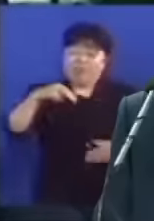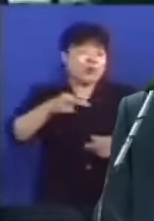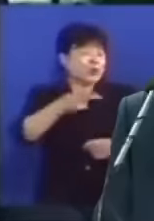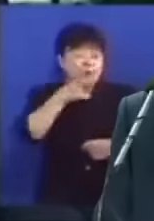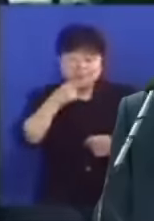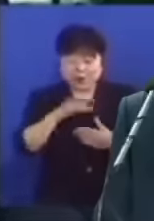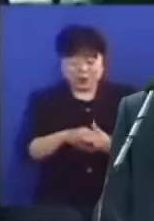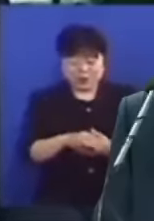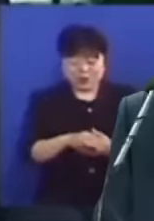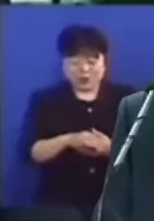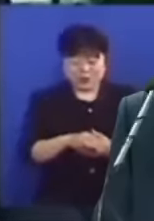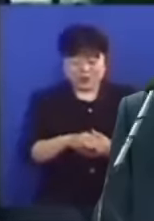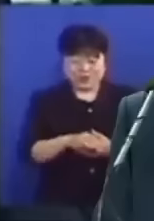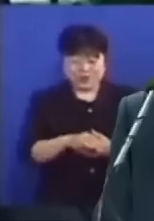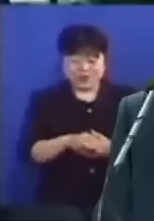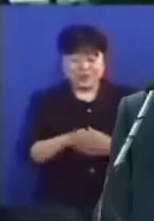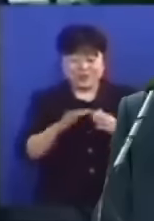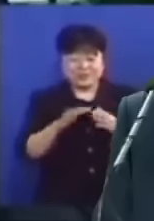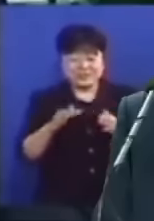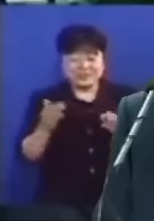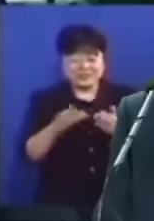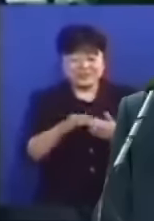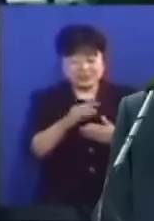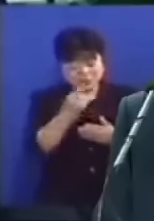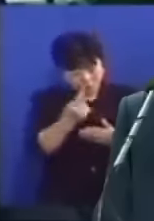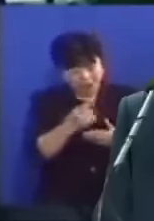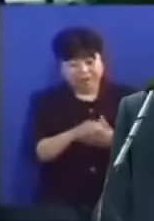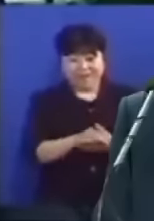아니하고 식장에서 곧장 집으로 돌아옵니다.